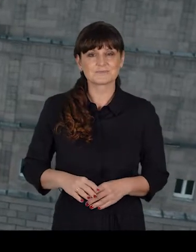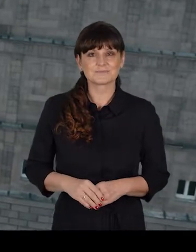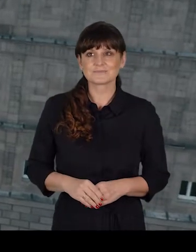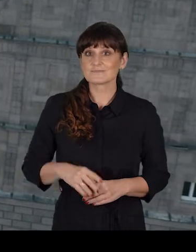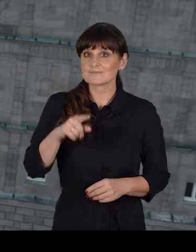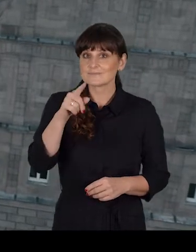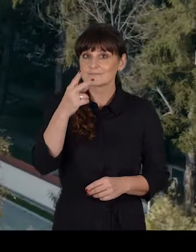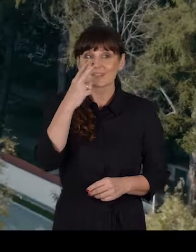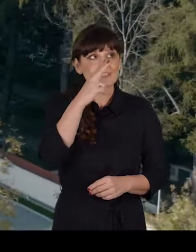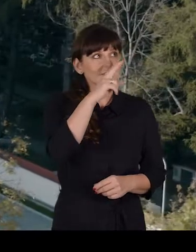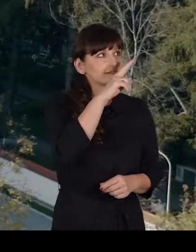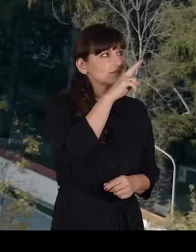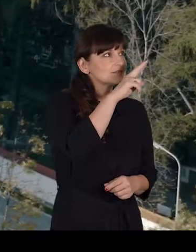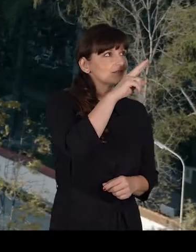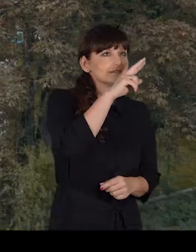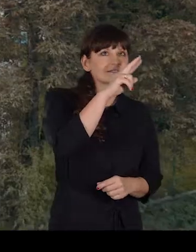Rozejrzyj się.